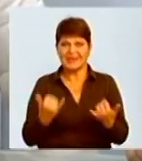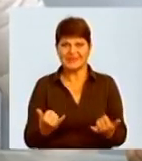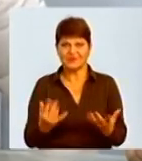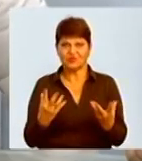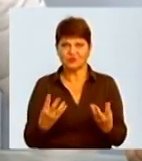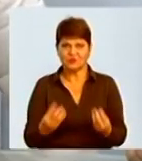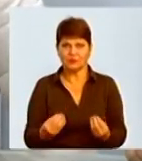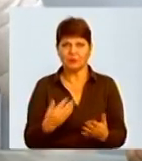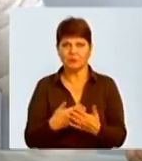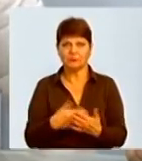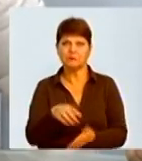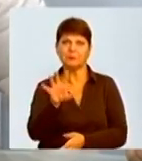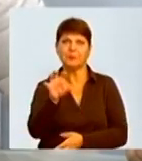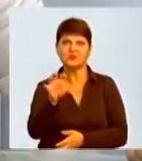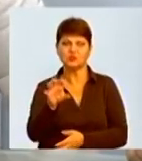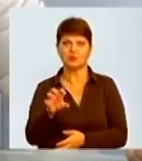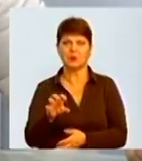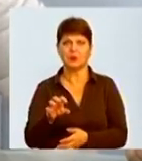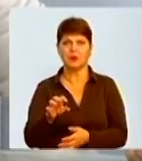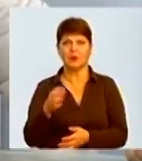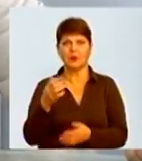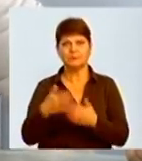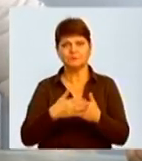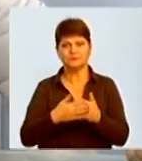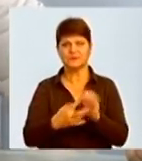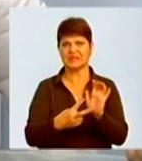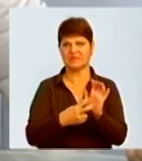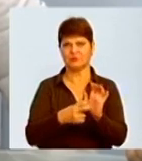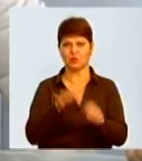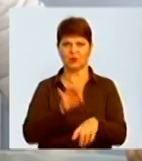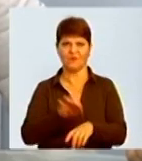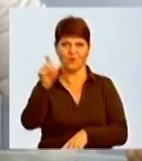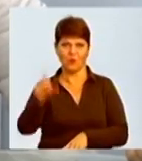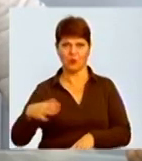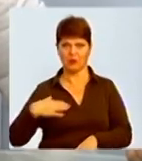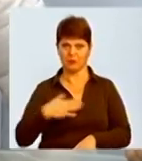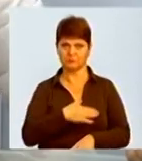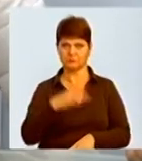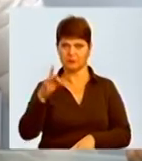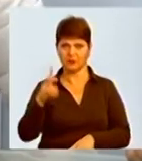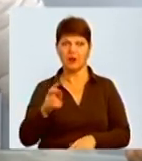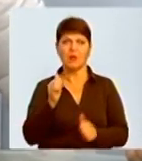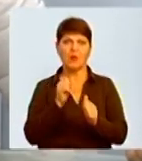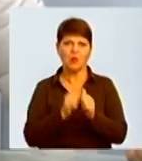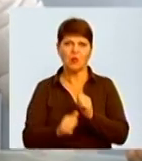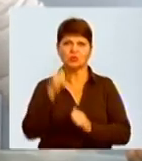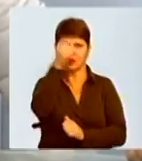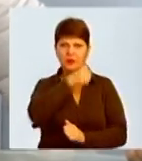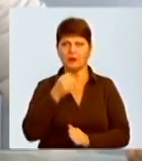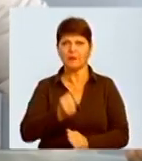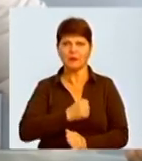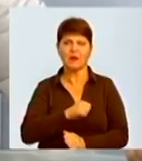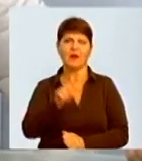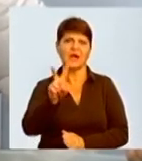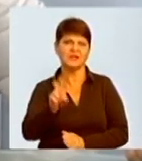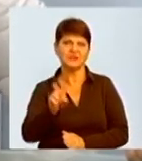близько 500. Тобто десь очікувано близько 700 хворих. І, на жаль, кожен рік 200-250